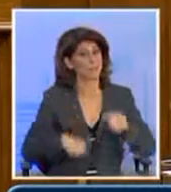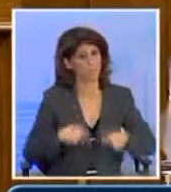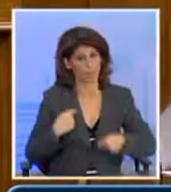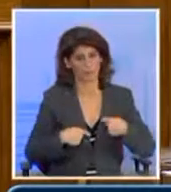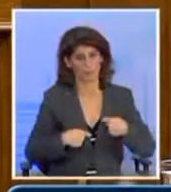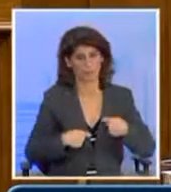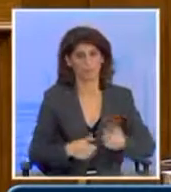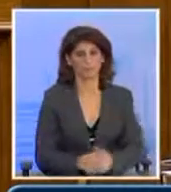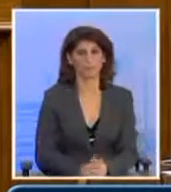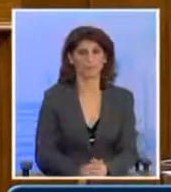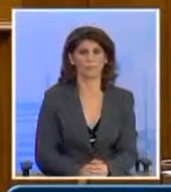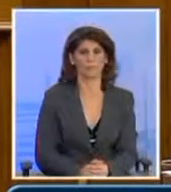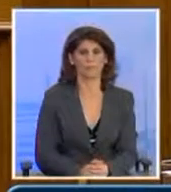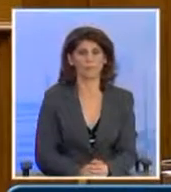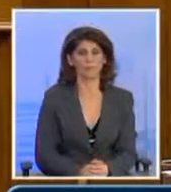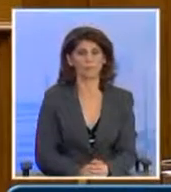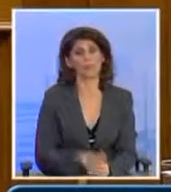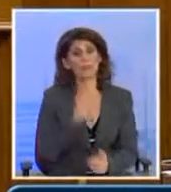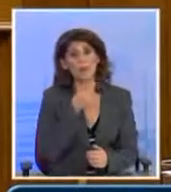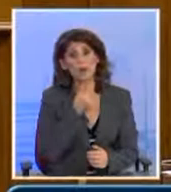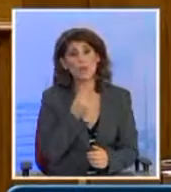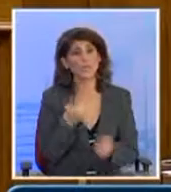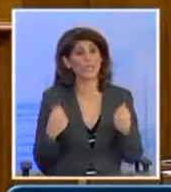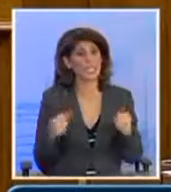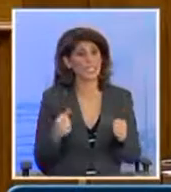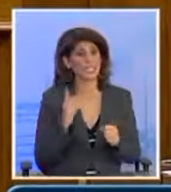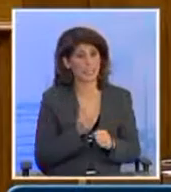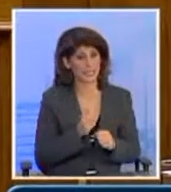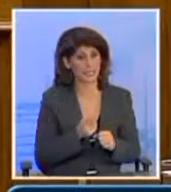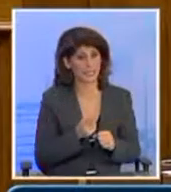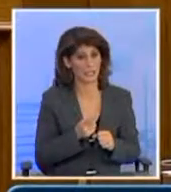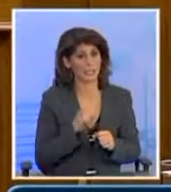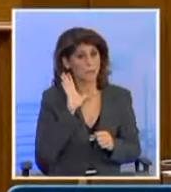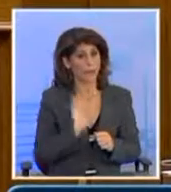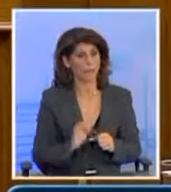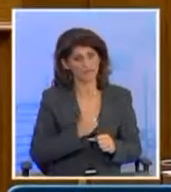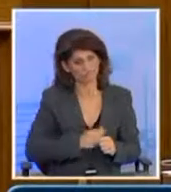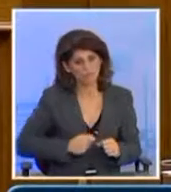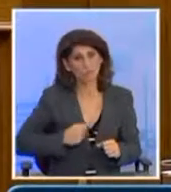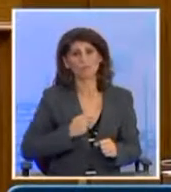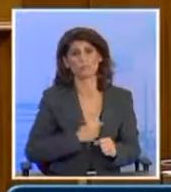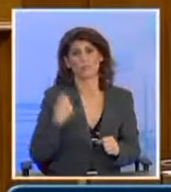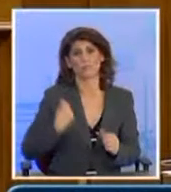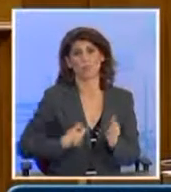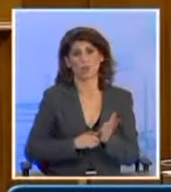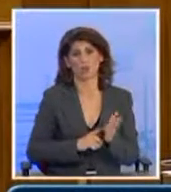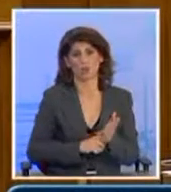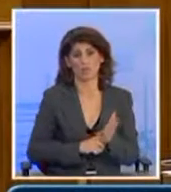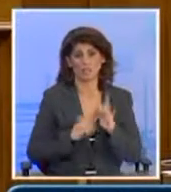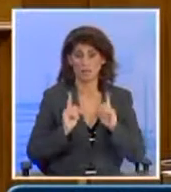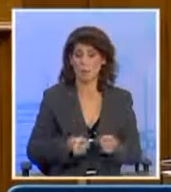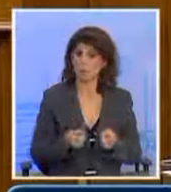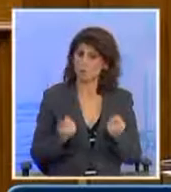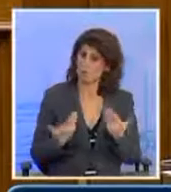διαμαρτύρονται. Είναι επίσης πολύ εύκολο να ασκεί κάποιος κριτική για τις πράγματι δυσάρεστες δημοσιονομικές αποφάσεις που